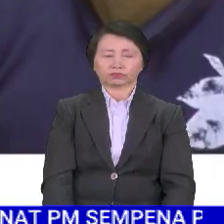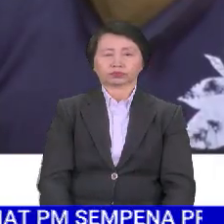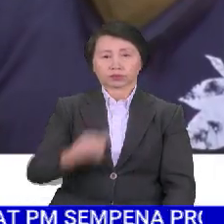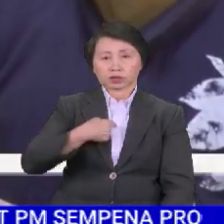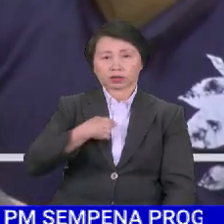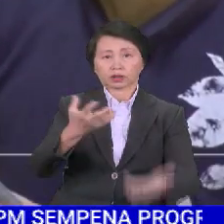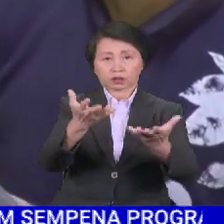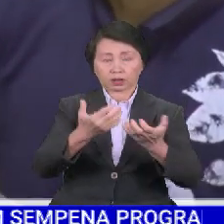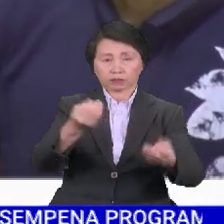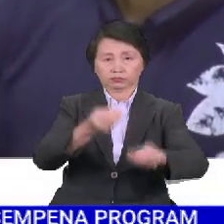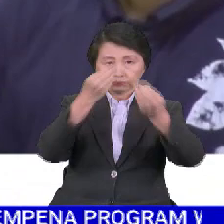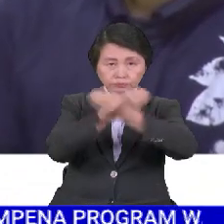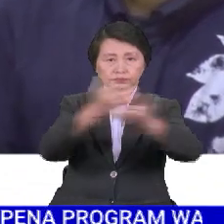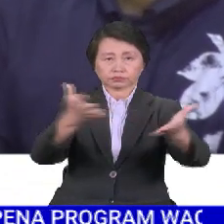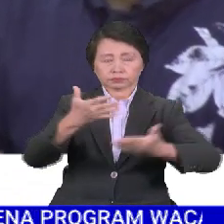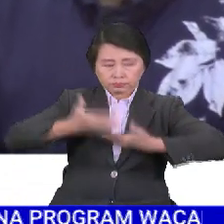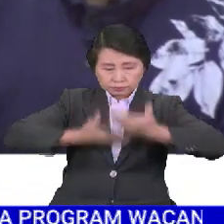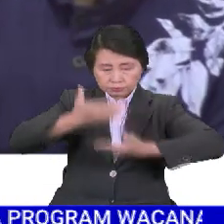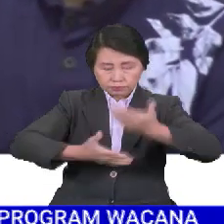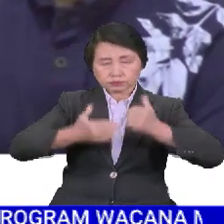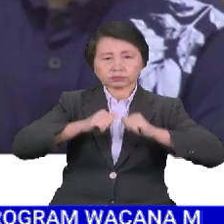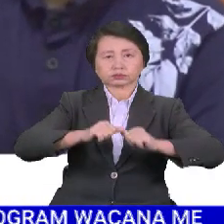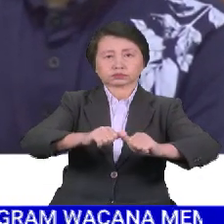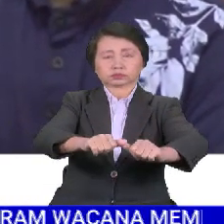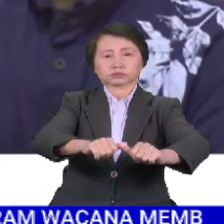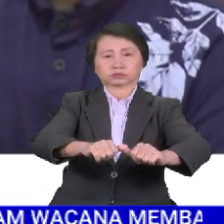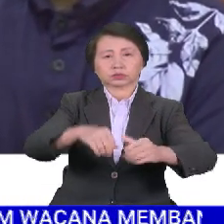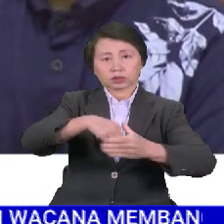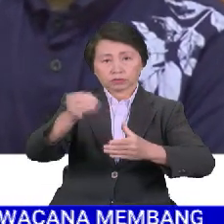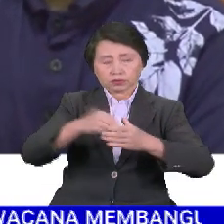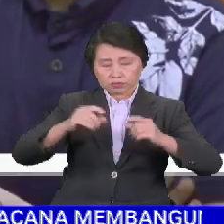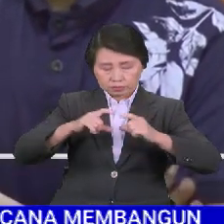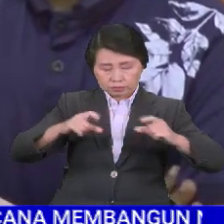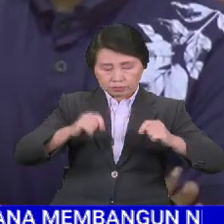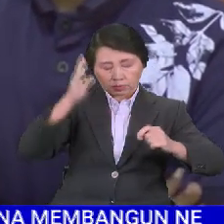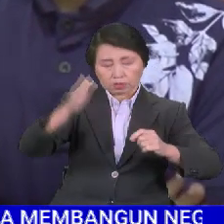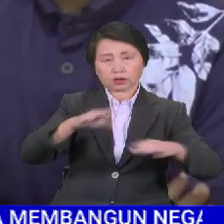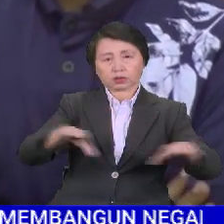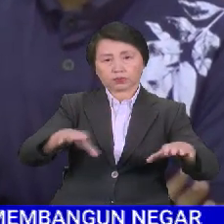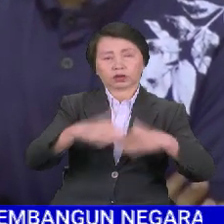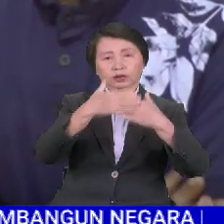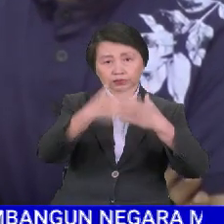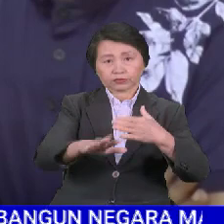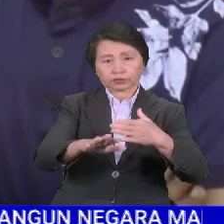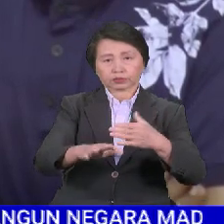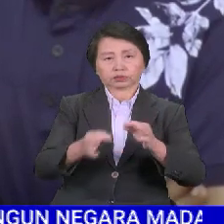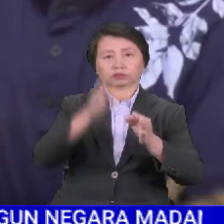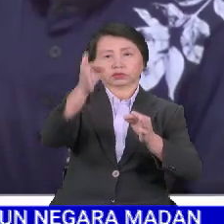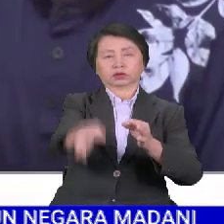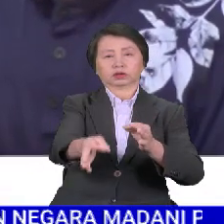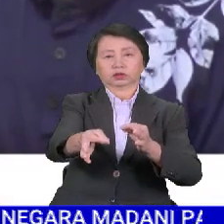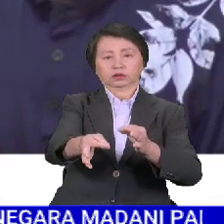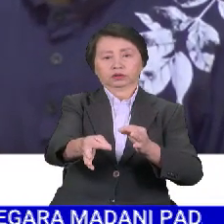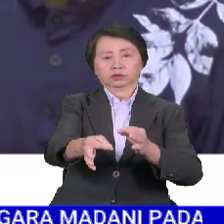Saya ingin maklumkan, proses ini akan berterusan di mana pengeluaran MyKid akan kita laksanakan juga setelah penangguhan ini